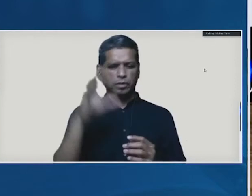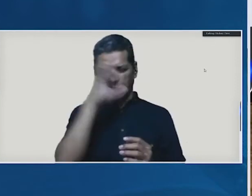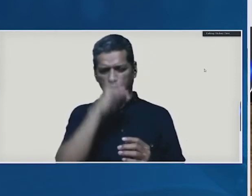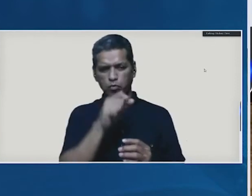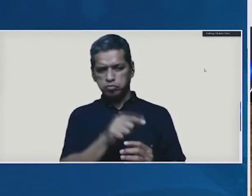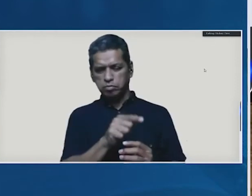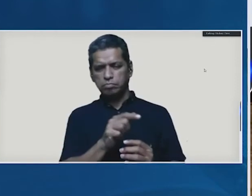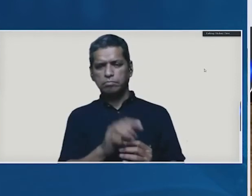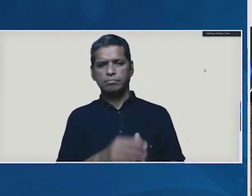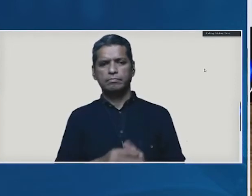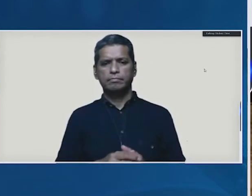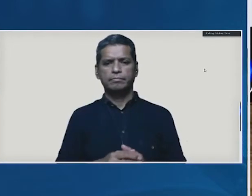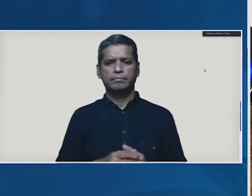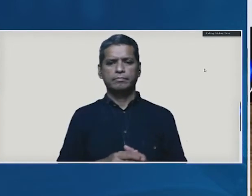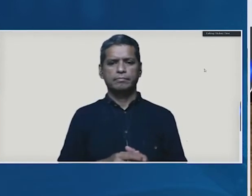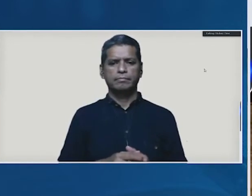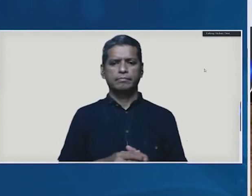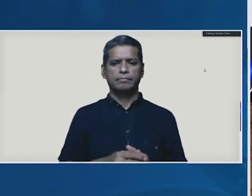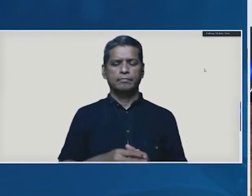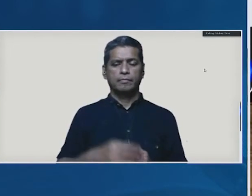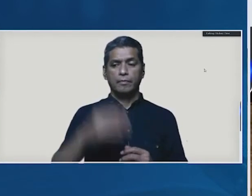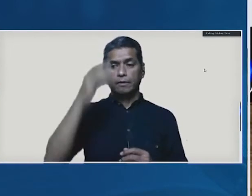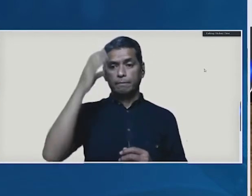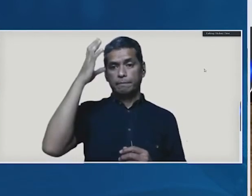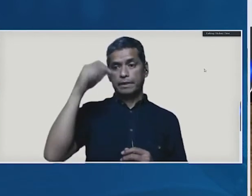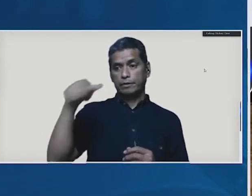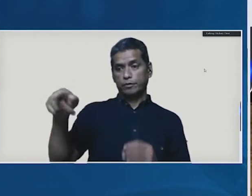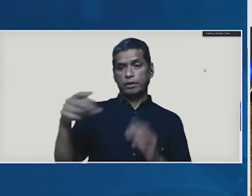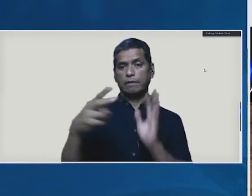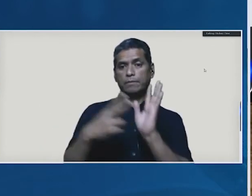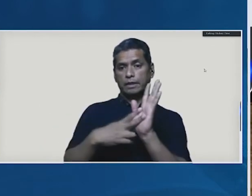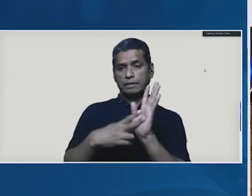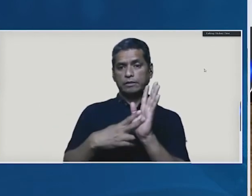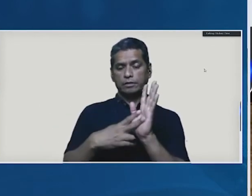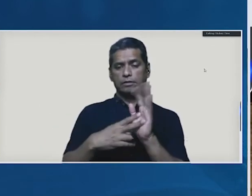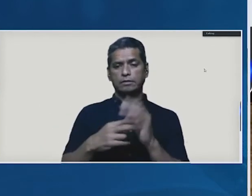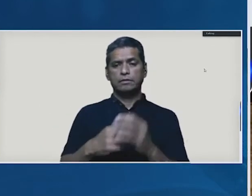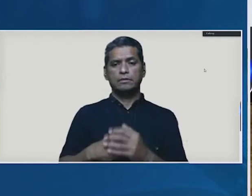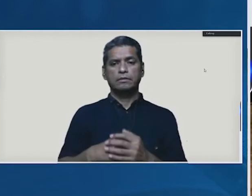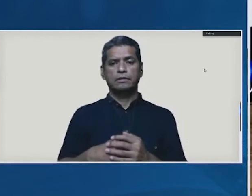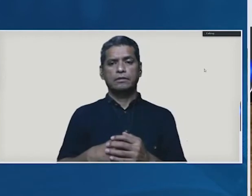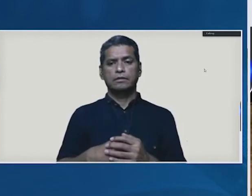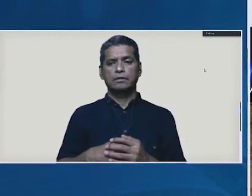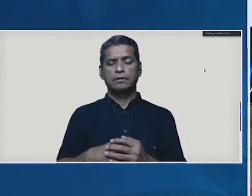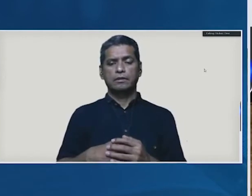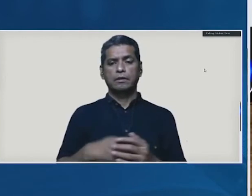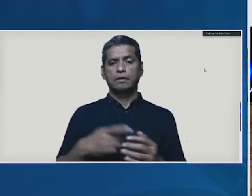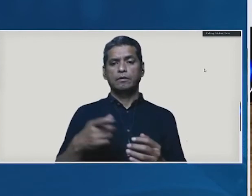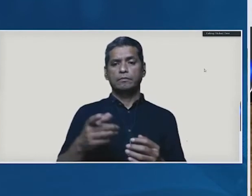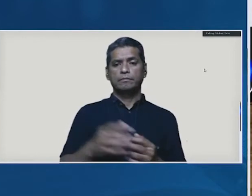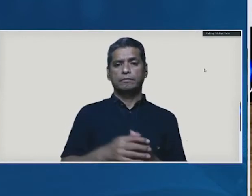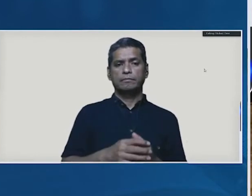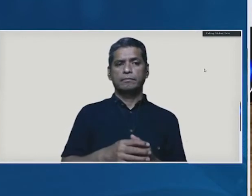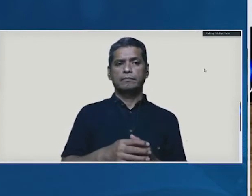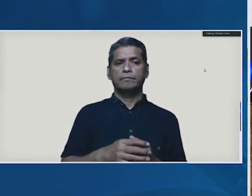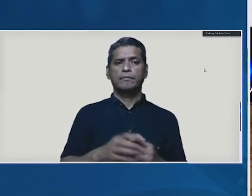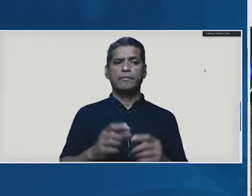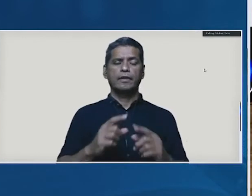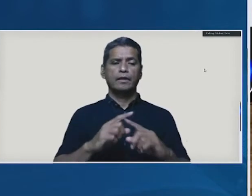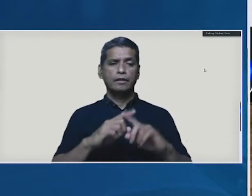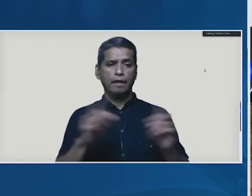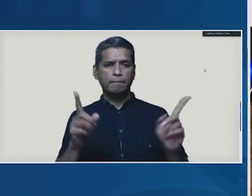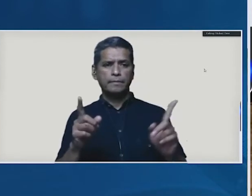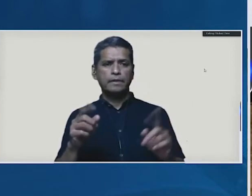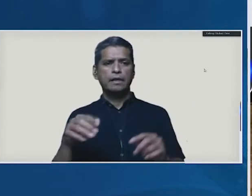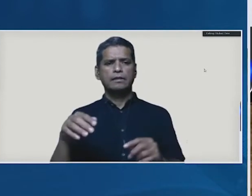tetapi mimpi nebukadnezar diterangkan oleh Daniel bukan berakhir begitu saja katakan tetapi pada zaman